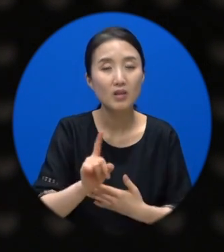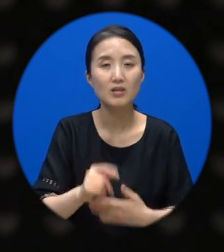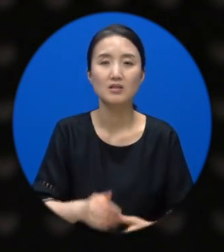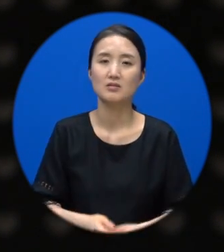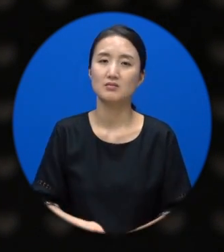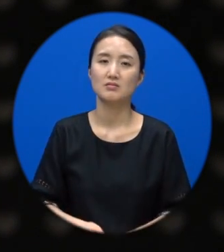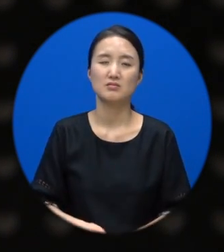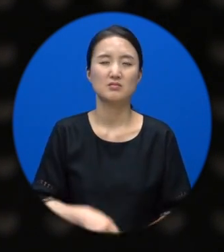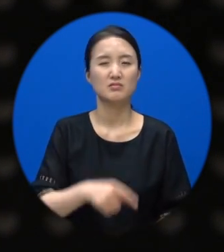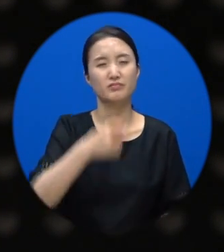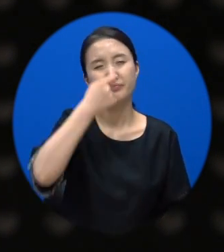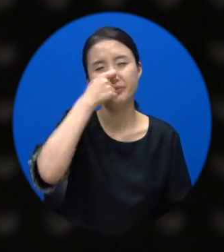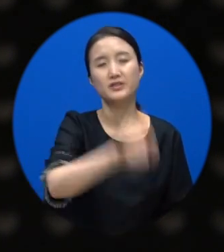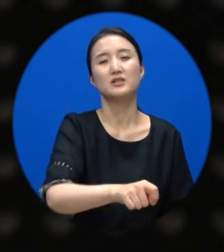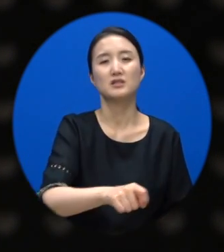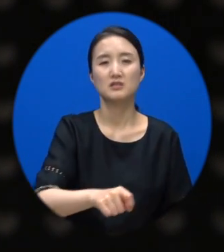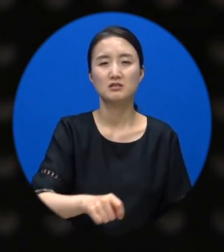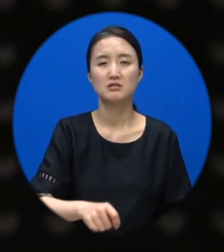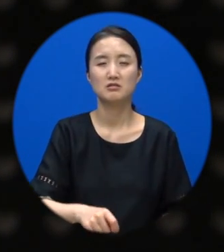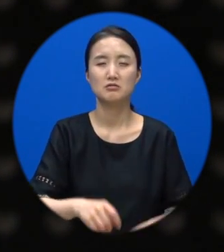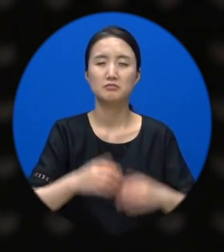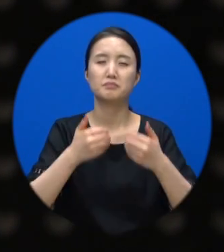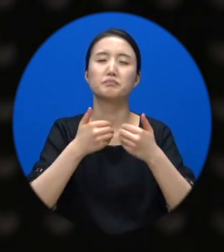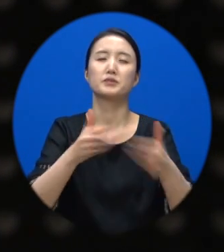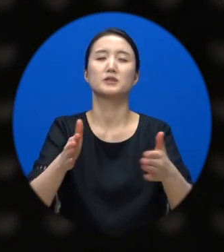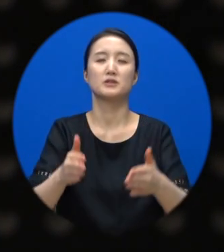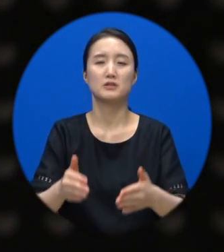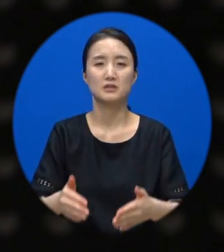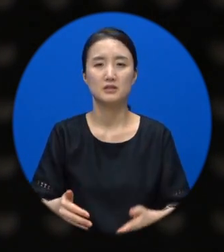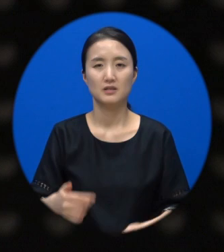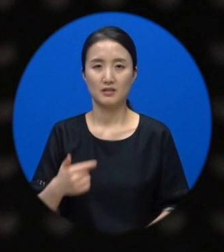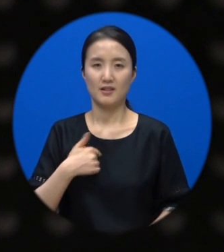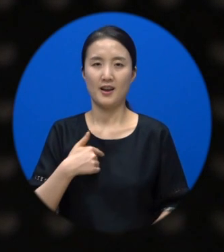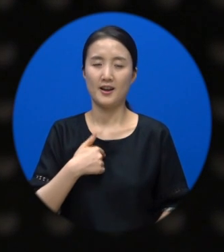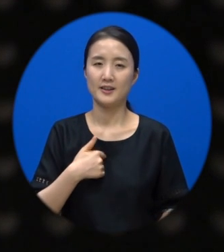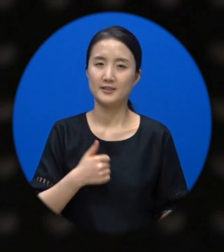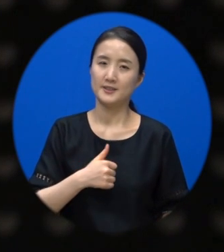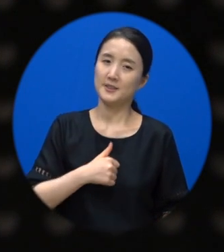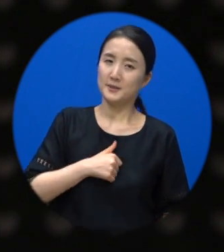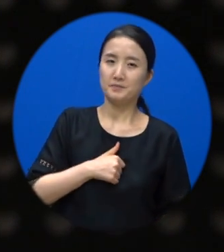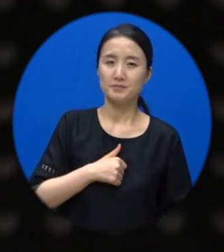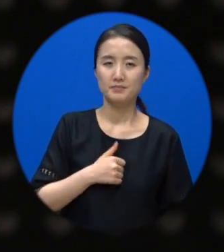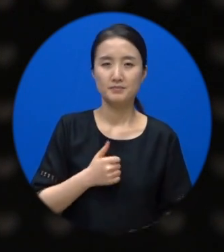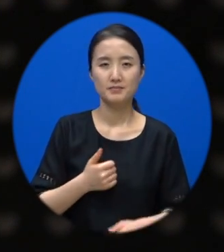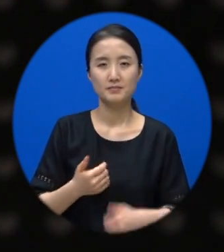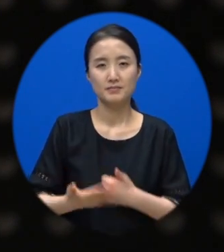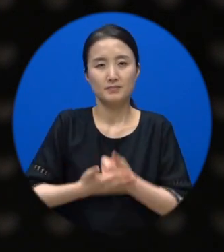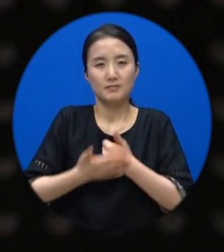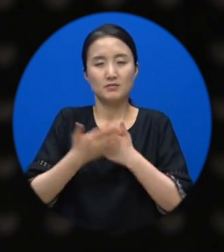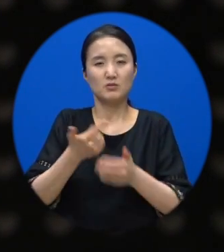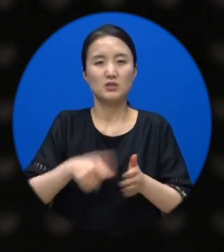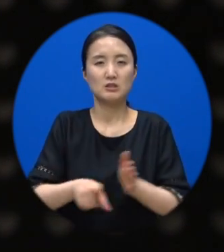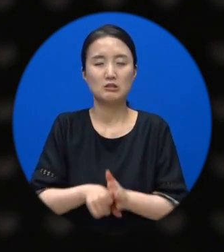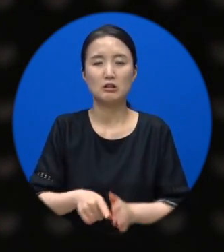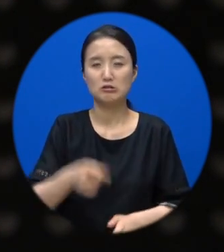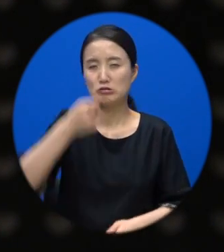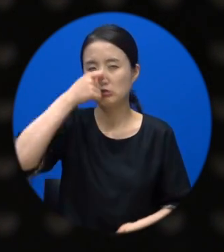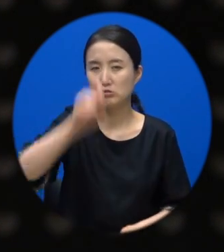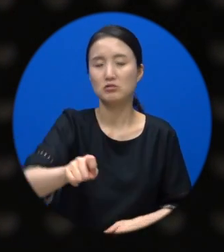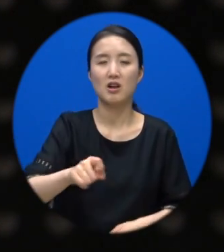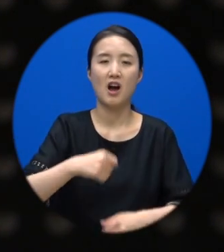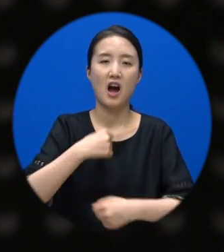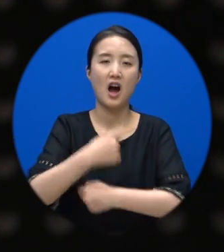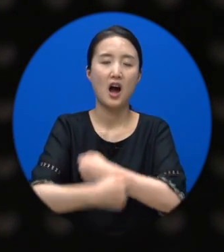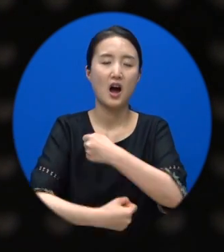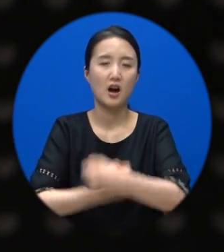사람들을 무시하고 또 깎아내리면서 본인의 자신감을 자꾸 충족시키려는 그런 부작용까지 보이는 경우가 있어요.